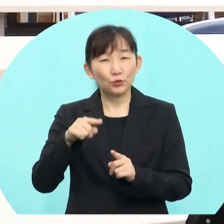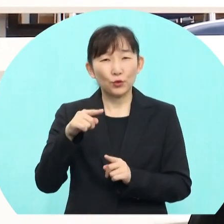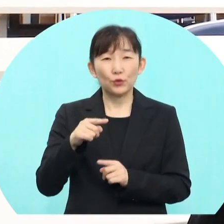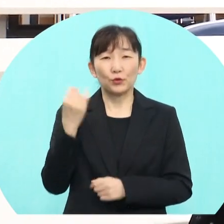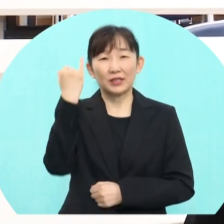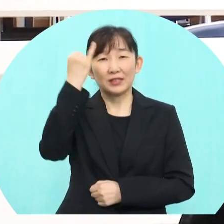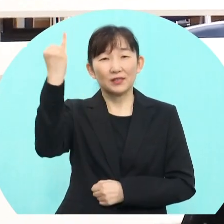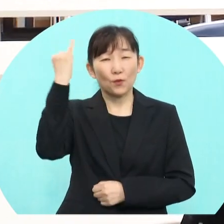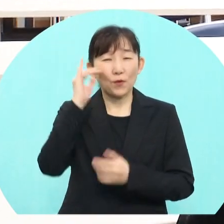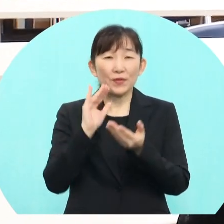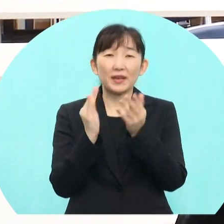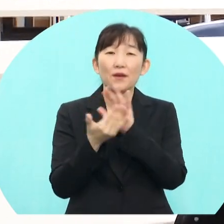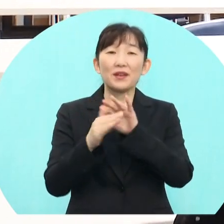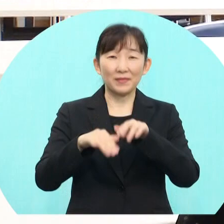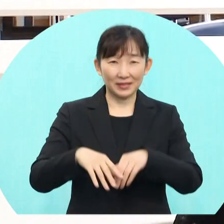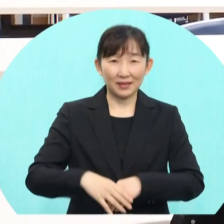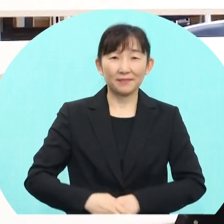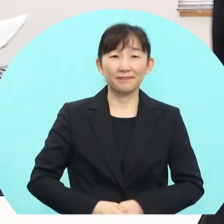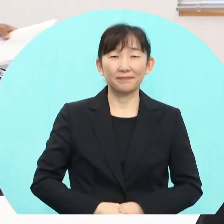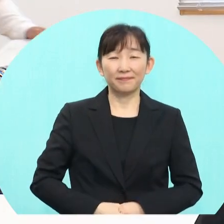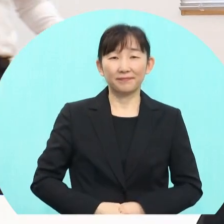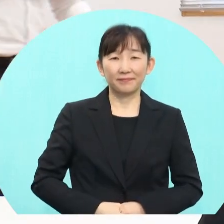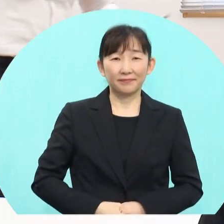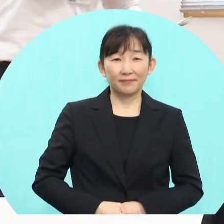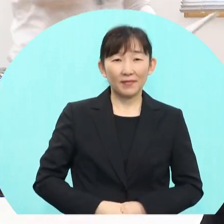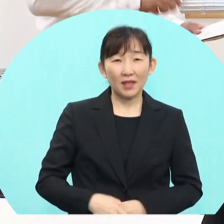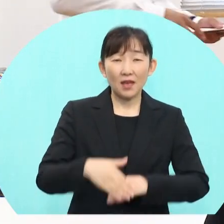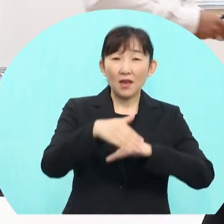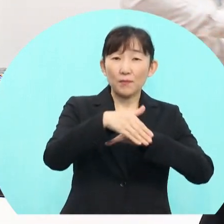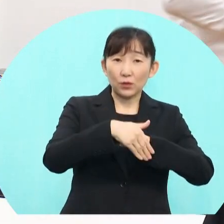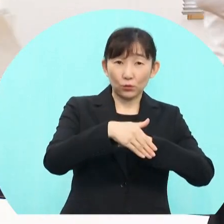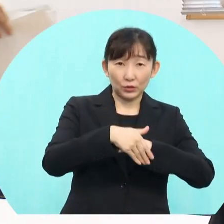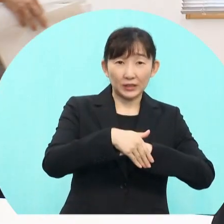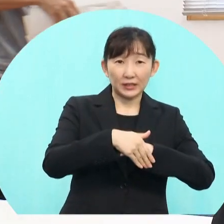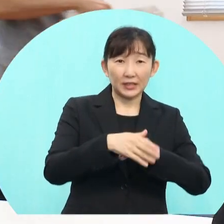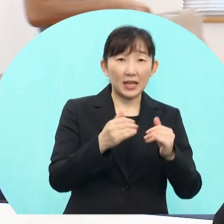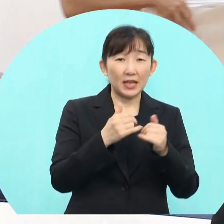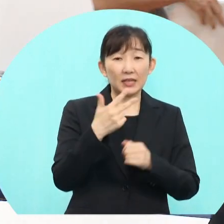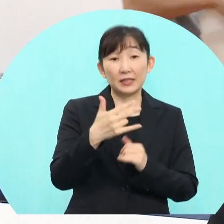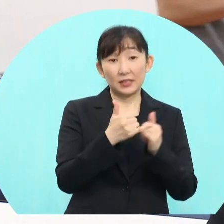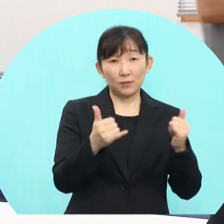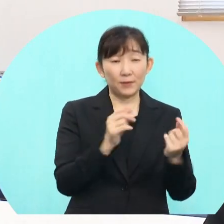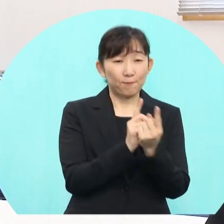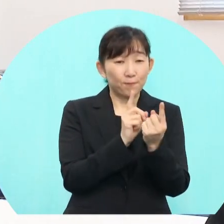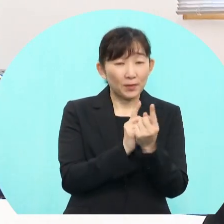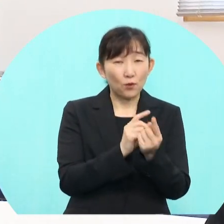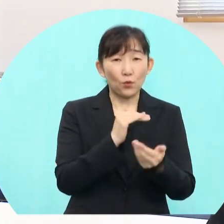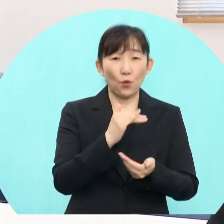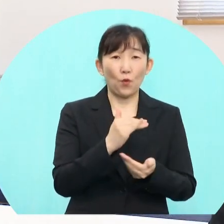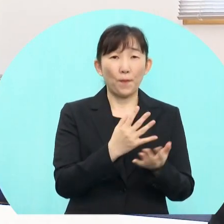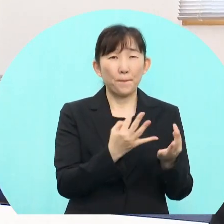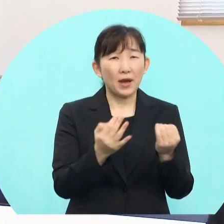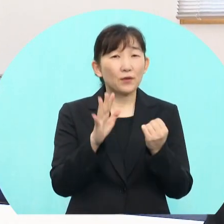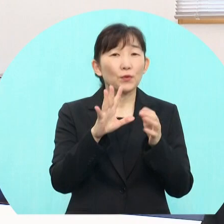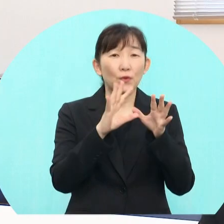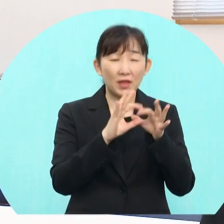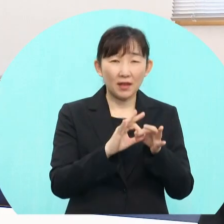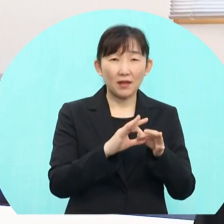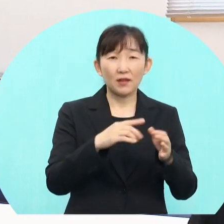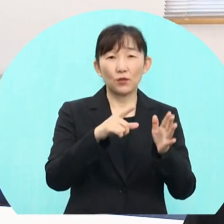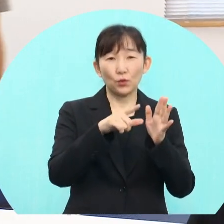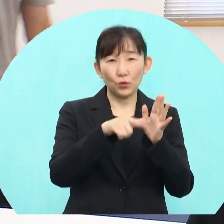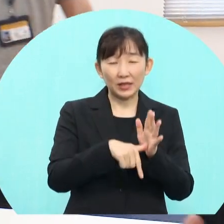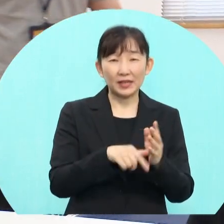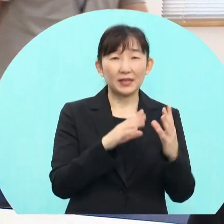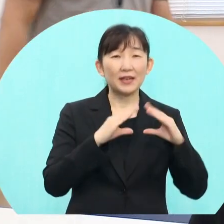印象に変わりました。 窓口とかで市民の方と接することも多いので、まあ、その中で、ま